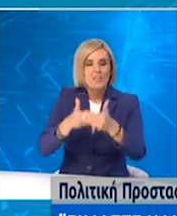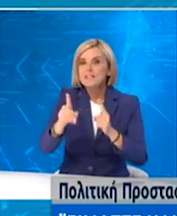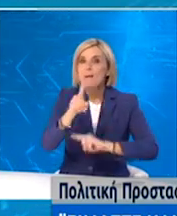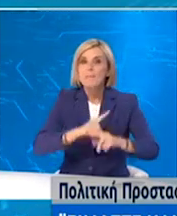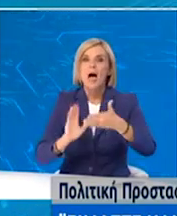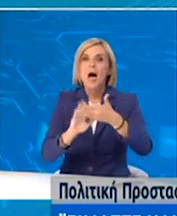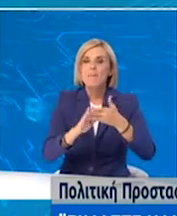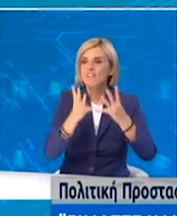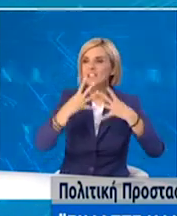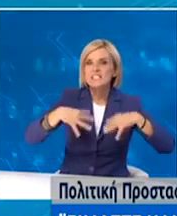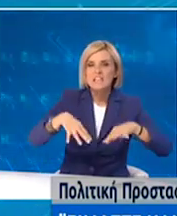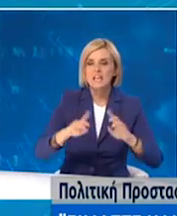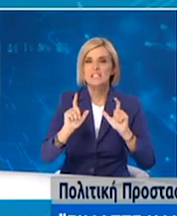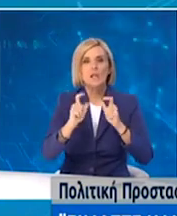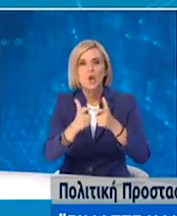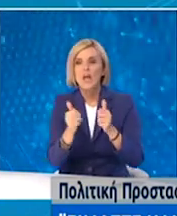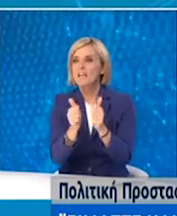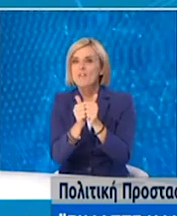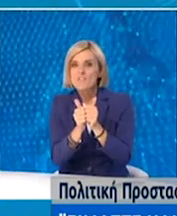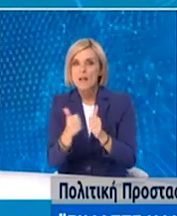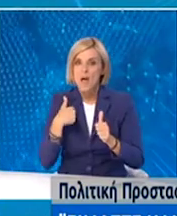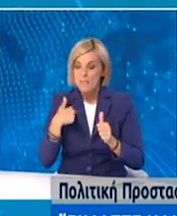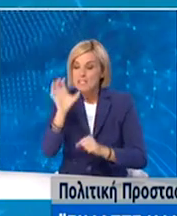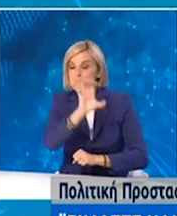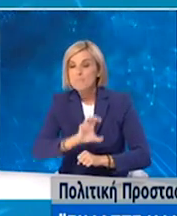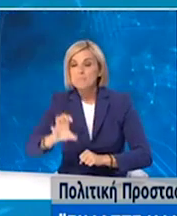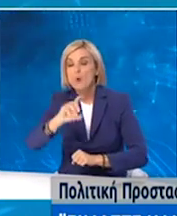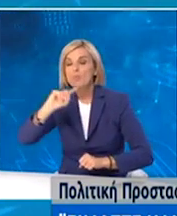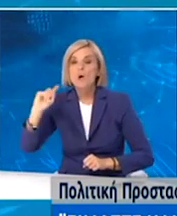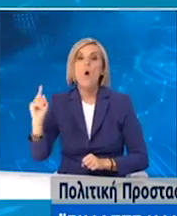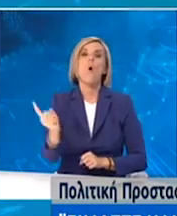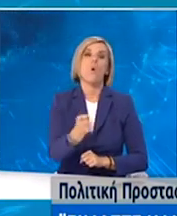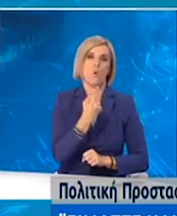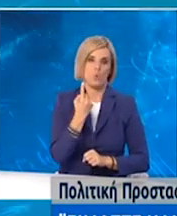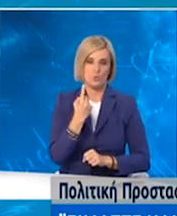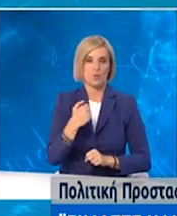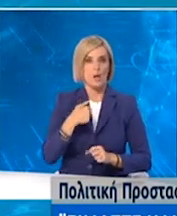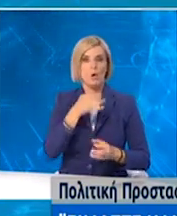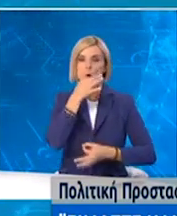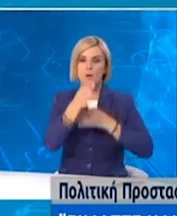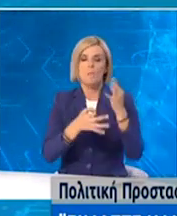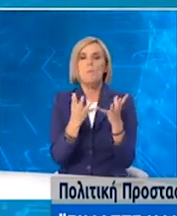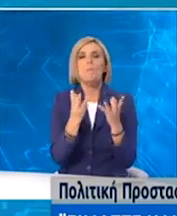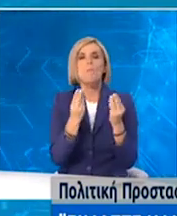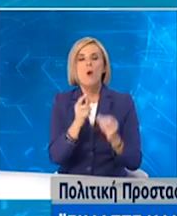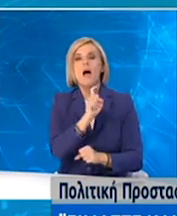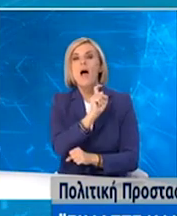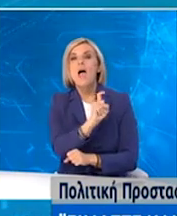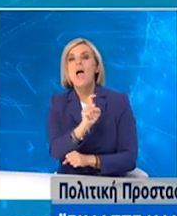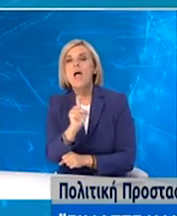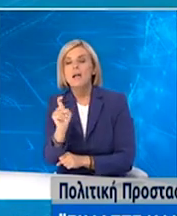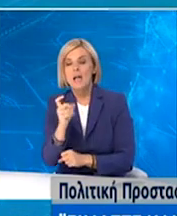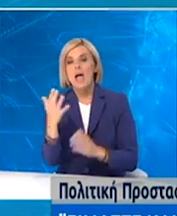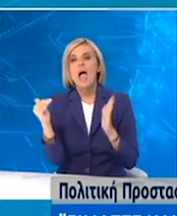άλλη επαφή μπαίνει στην οποιαδήποτε απομόνωση. Θα σας πω χαρακτηριστικά ότι εκατοντάδες